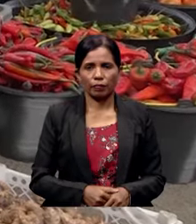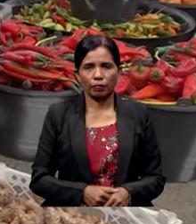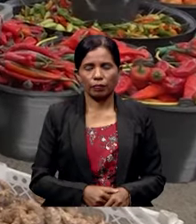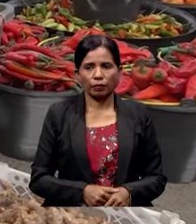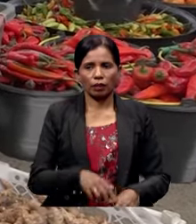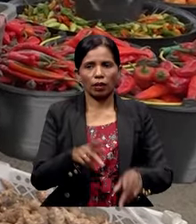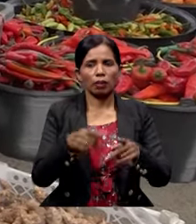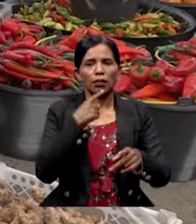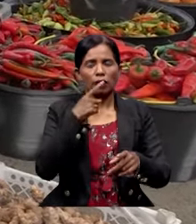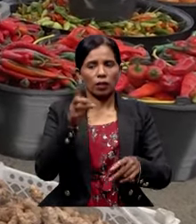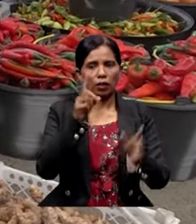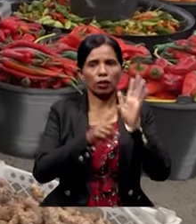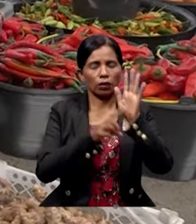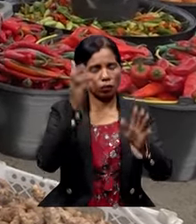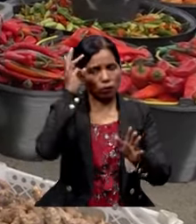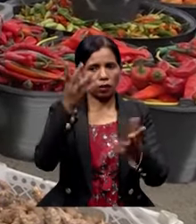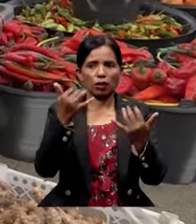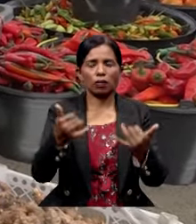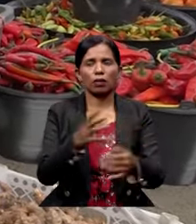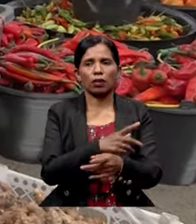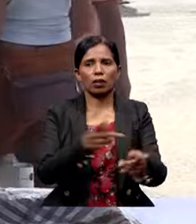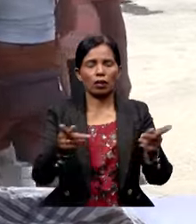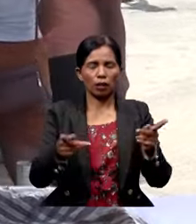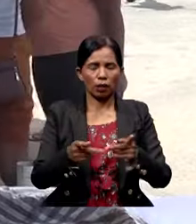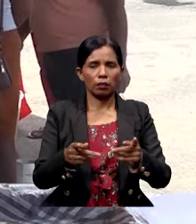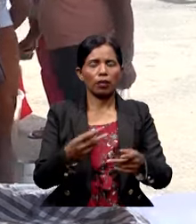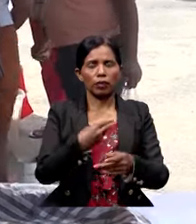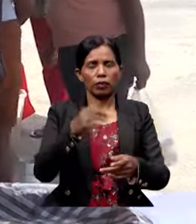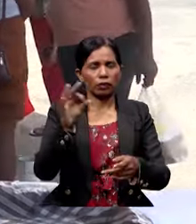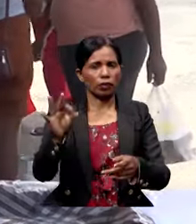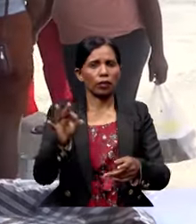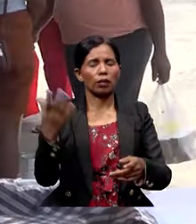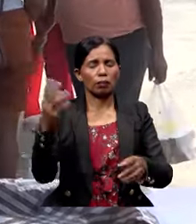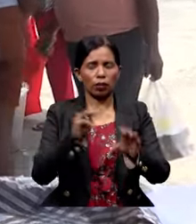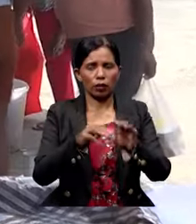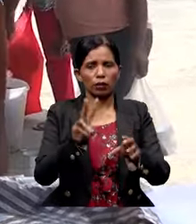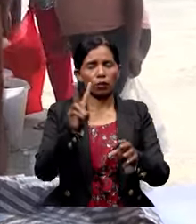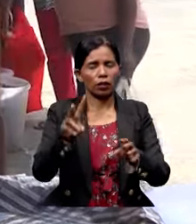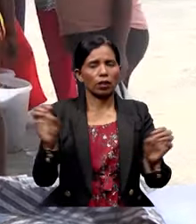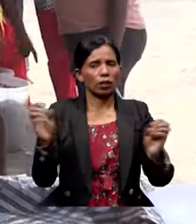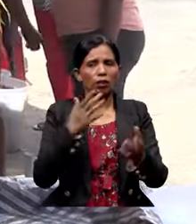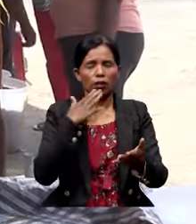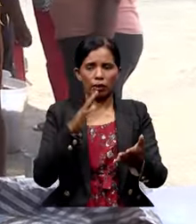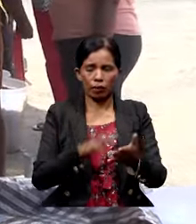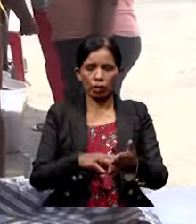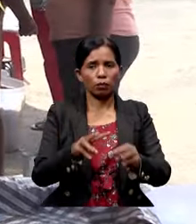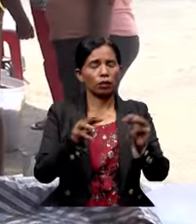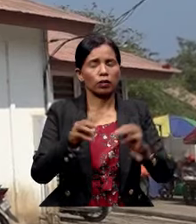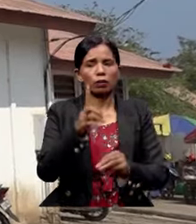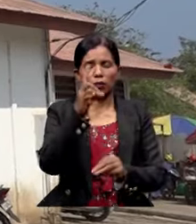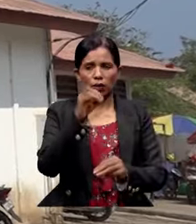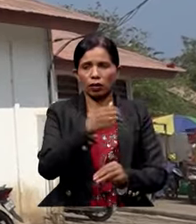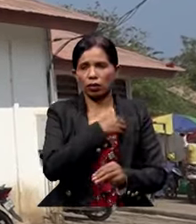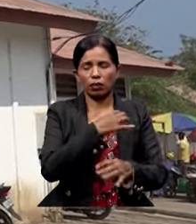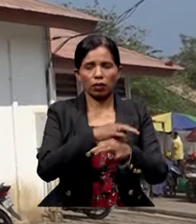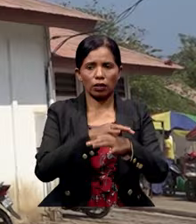Vendedor sirah atau preocupasaun ne tambah daung ne sanementu ia mercado ruane la diakona mebi munisipi di lisedau kadia. Tambah ne vendedor sirah